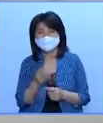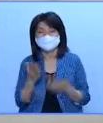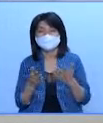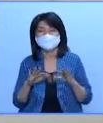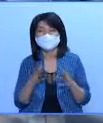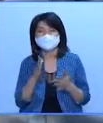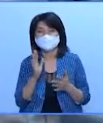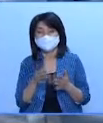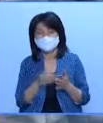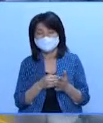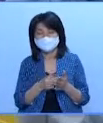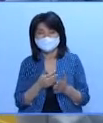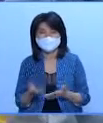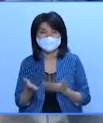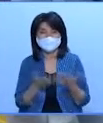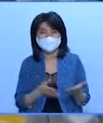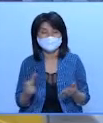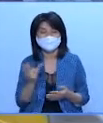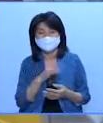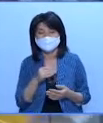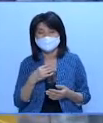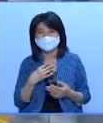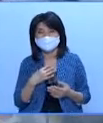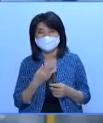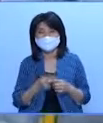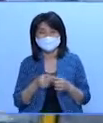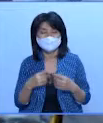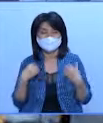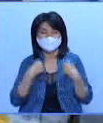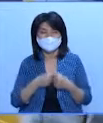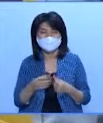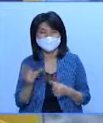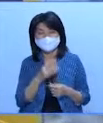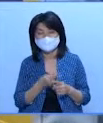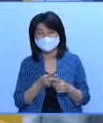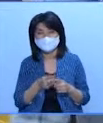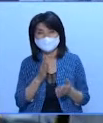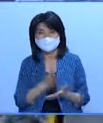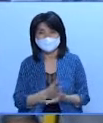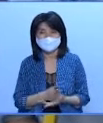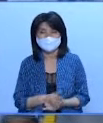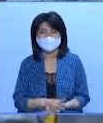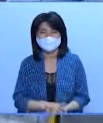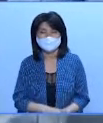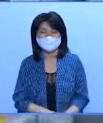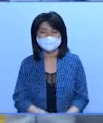оқиға болсын, шақыртуға барған кезде қажетті жабдықтармен және қорғаныш құралдармен толық қамтамасыз етілгенбіз.